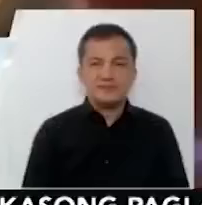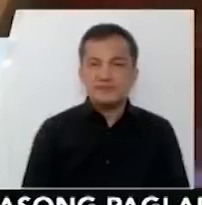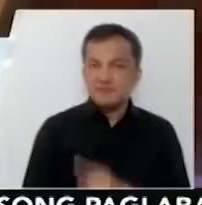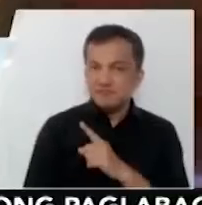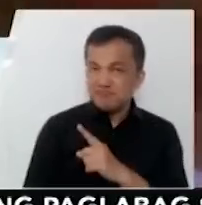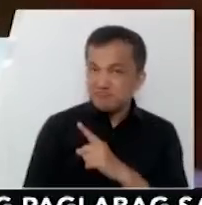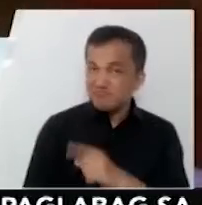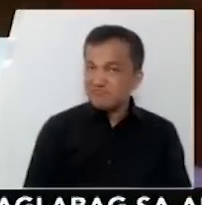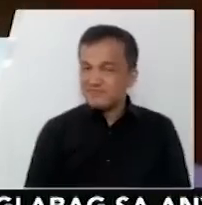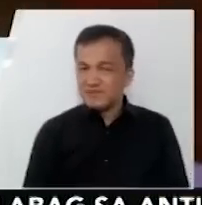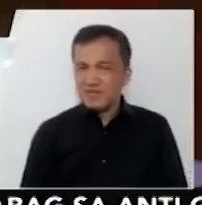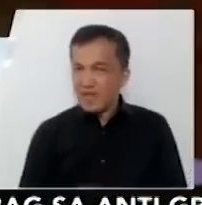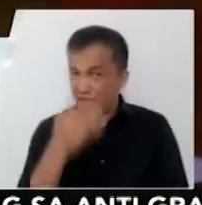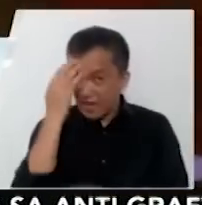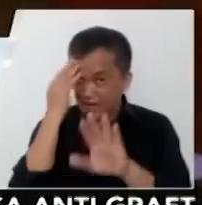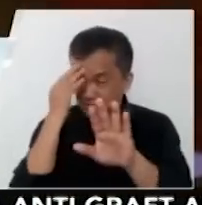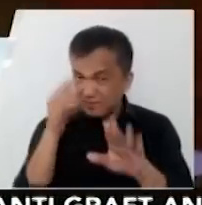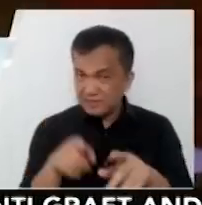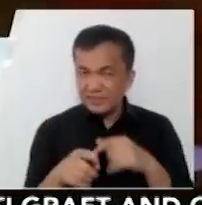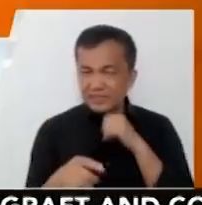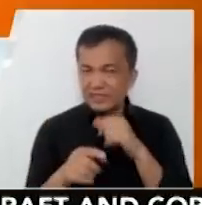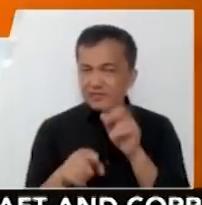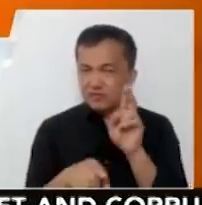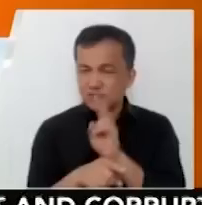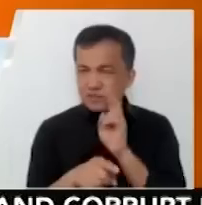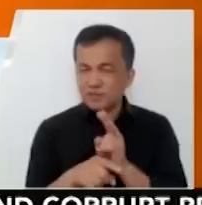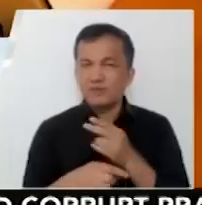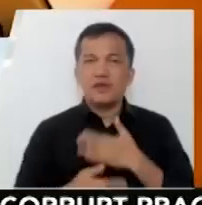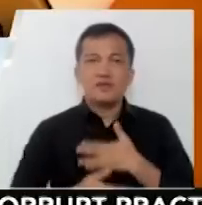Pero alam nyo bang di lang niya nagagamit for entertainment?